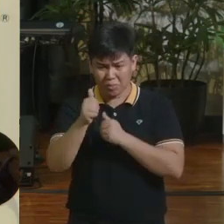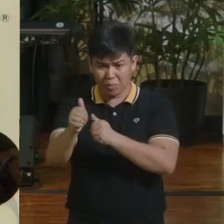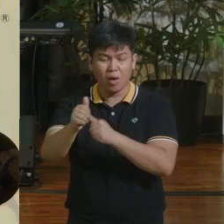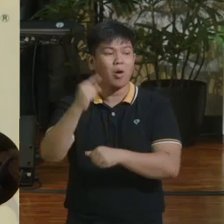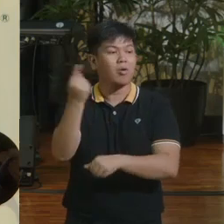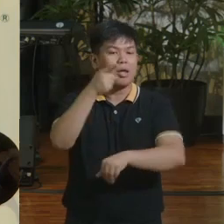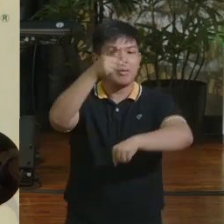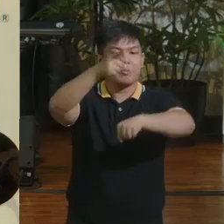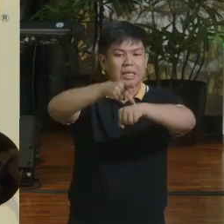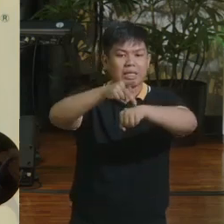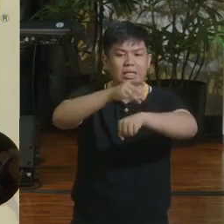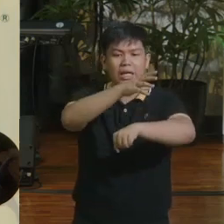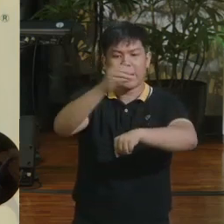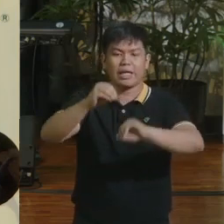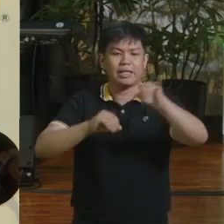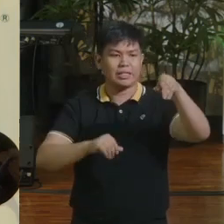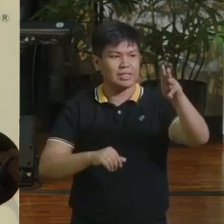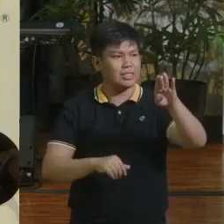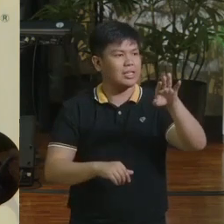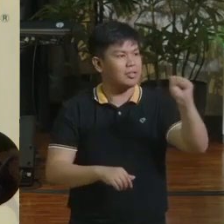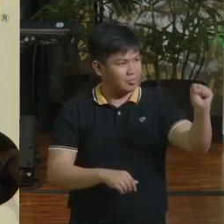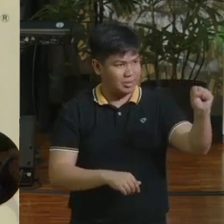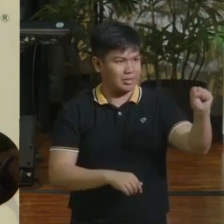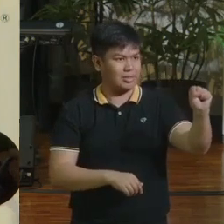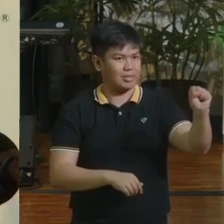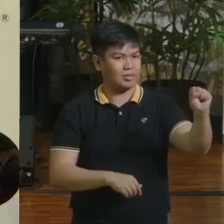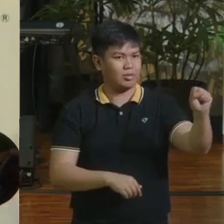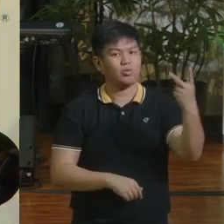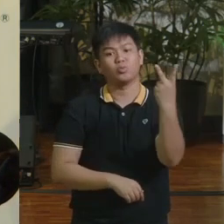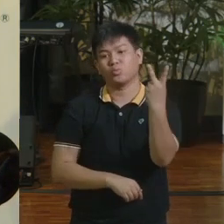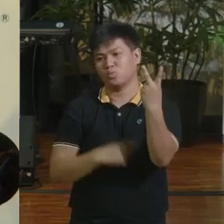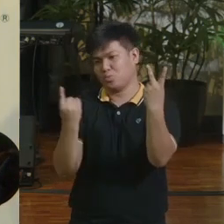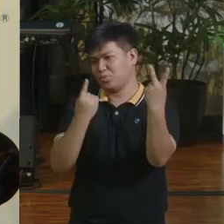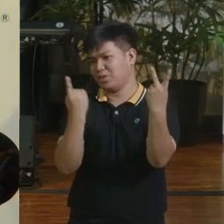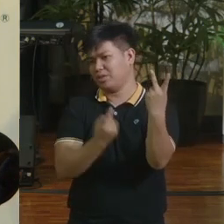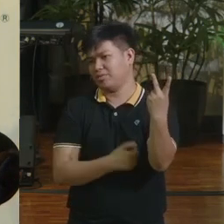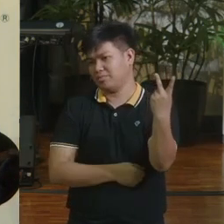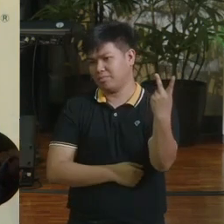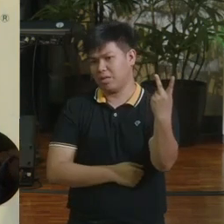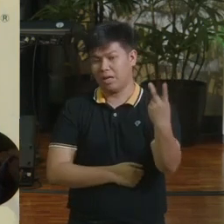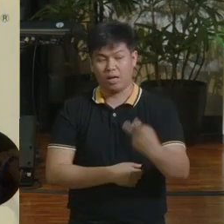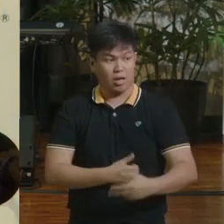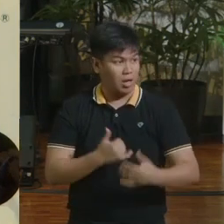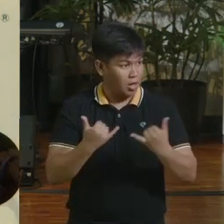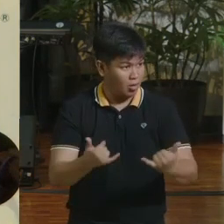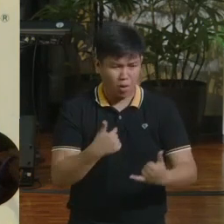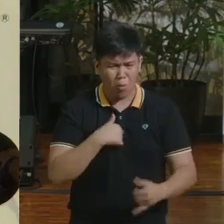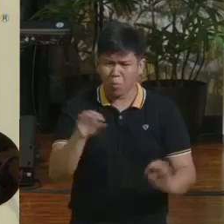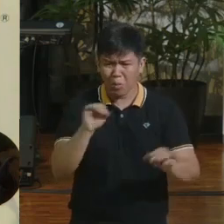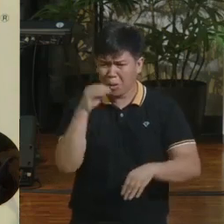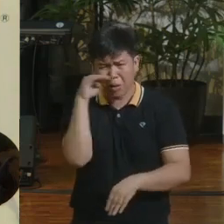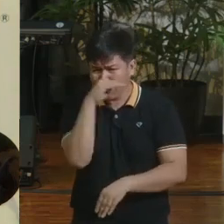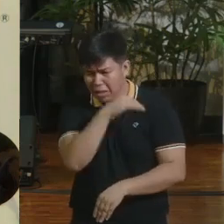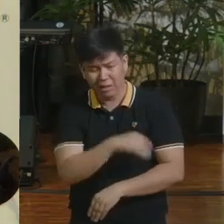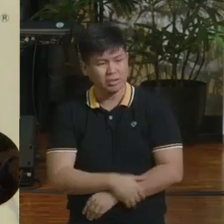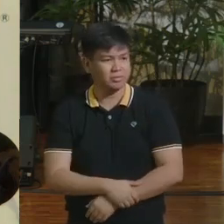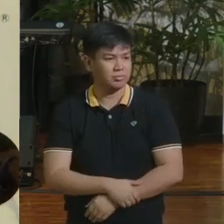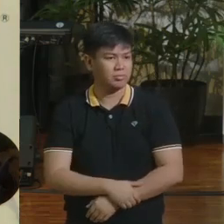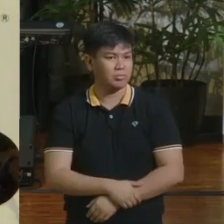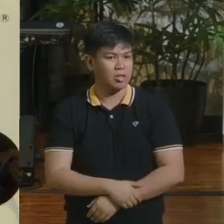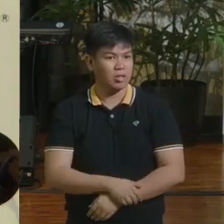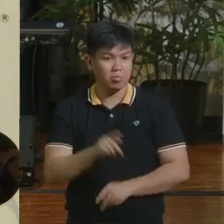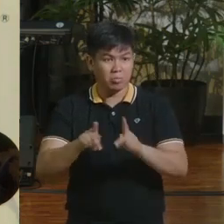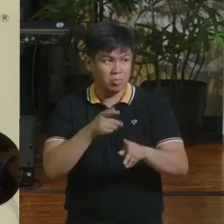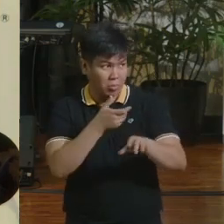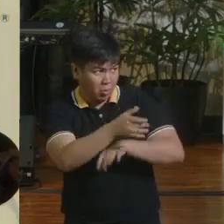Lord's brother. What I am writing to you before God, I do not lie. Kasi pinaparatangan siya na sinungaling